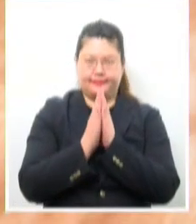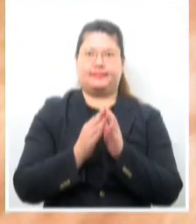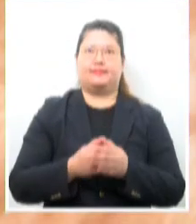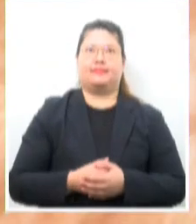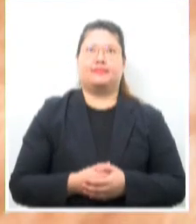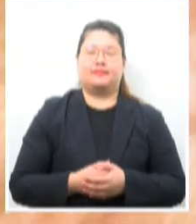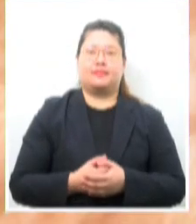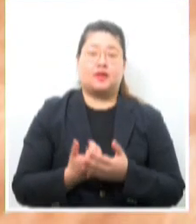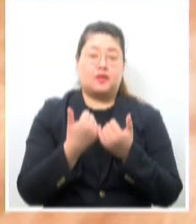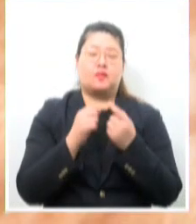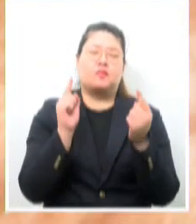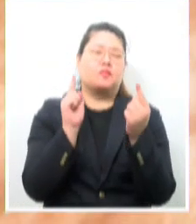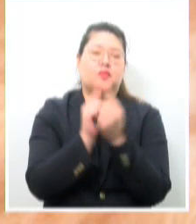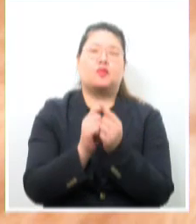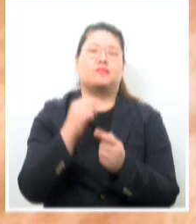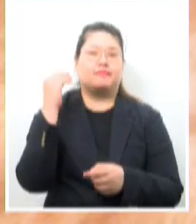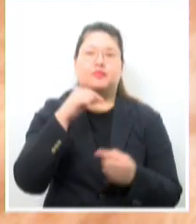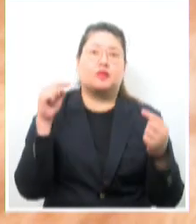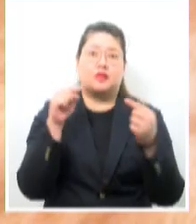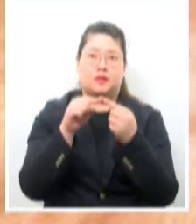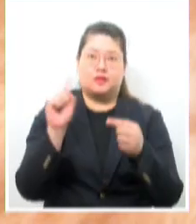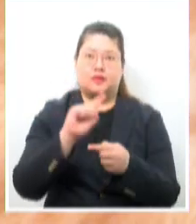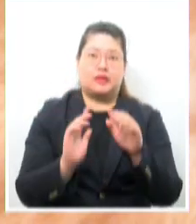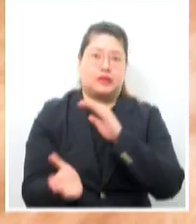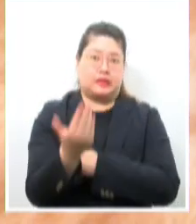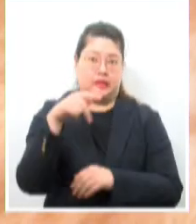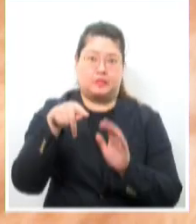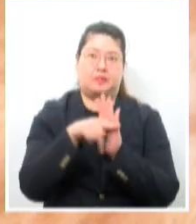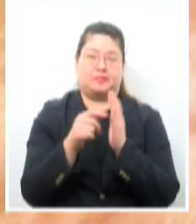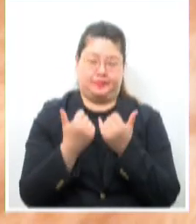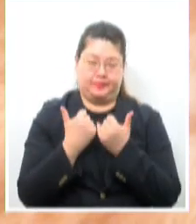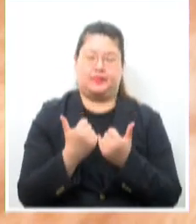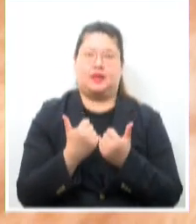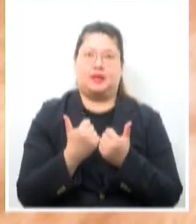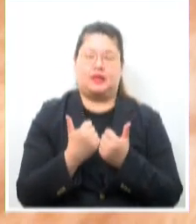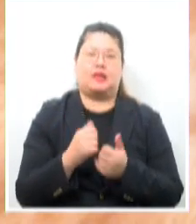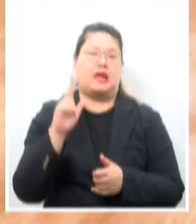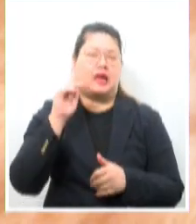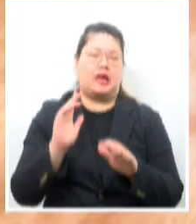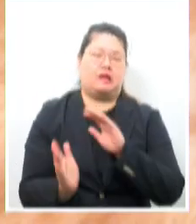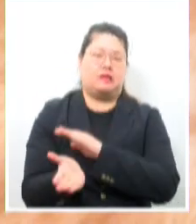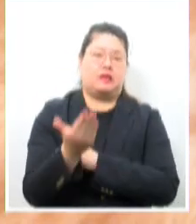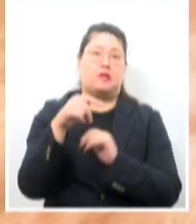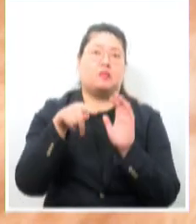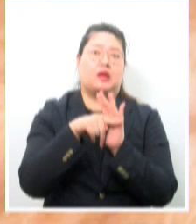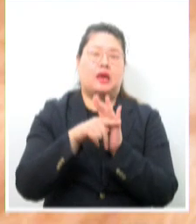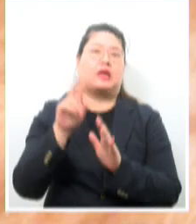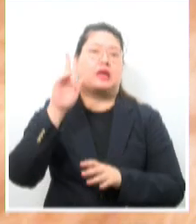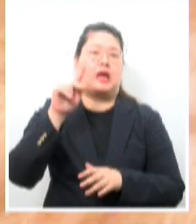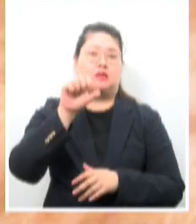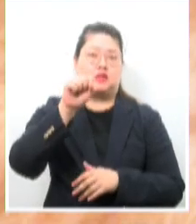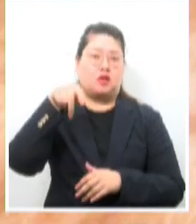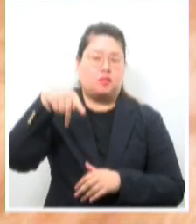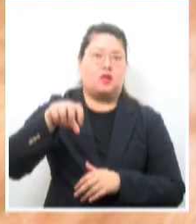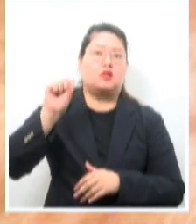ดีค่ะกลับมาพบกันเป็นประจำเลยนะคะในทุกเช้าวันพฤหัสบดีแบบนี้ค่ะกับรายการพฤหัสเช้าข่าวสปทนะคะซึ่งออกอากาศ